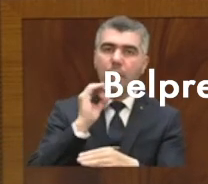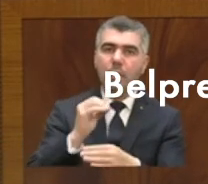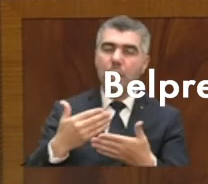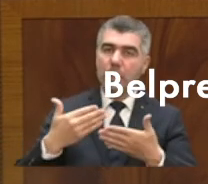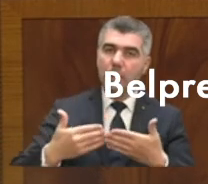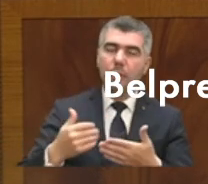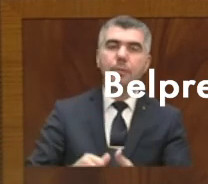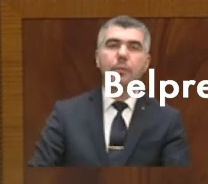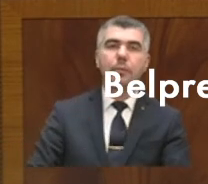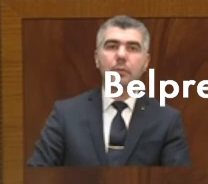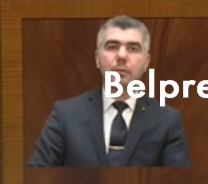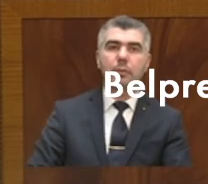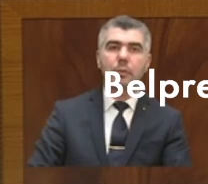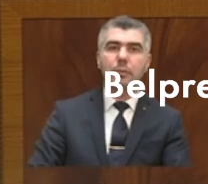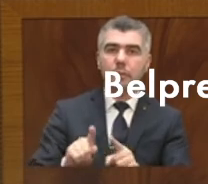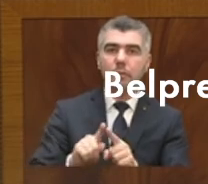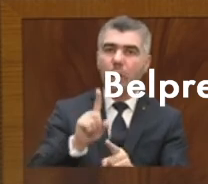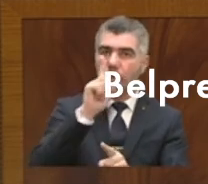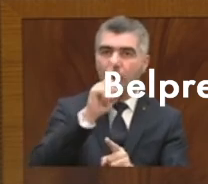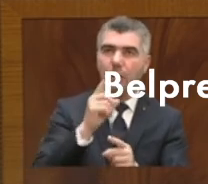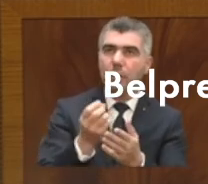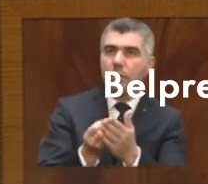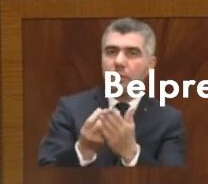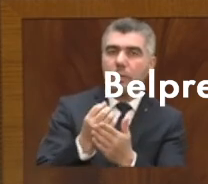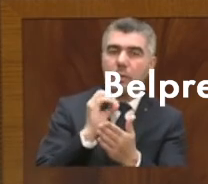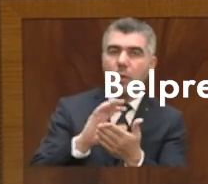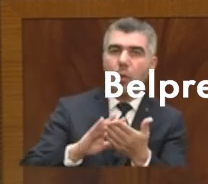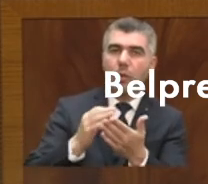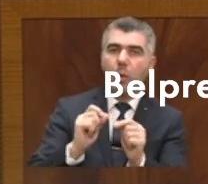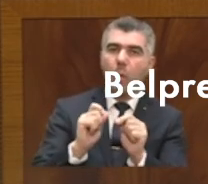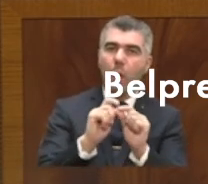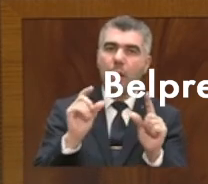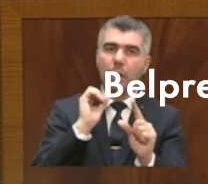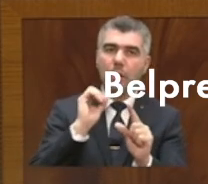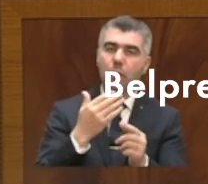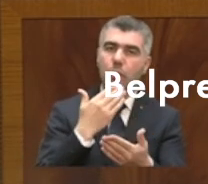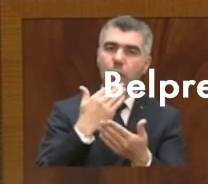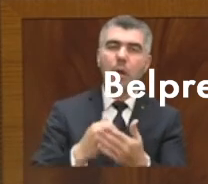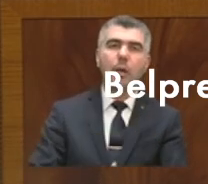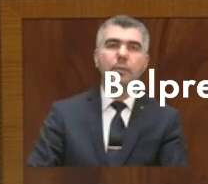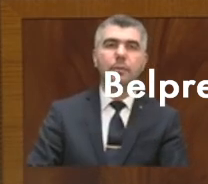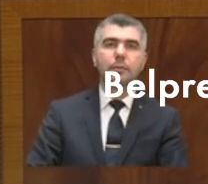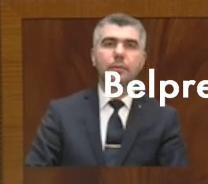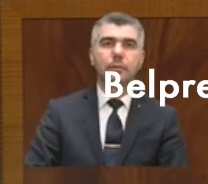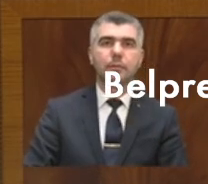في هذا الاطار، وتكون عندي فرصه باش انني ندق لكم هذه الامور كلها. وشكرا.